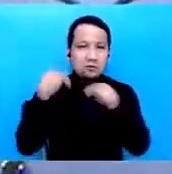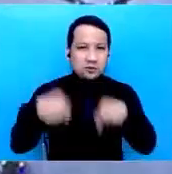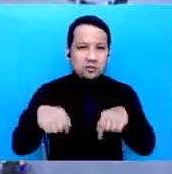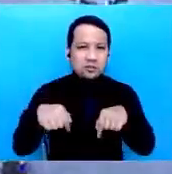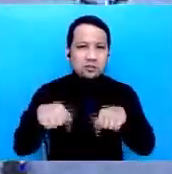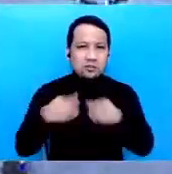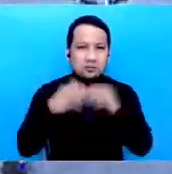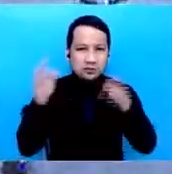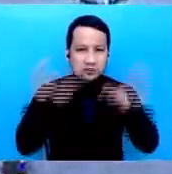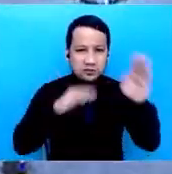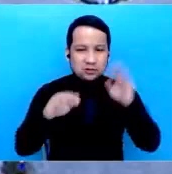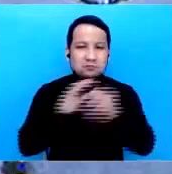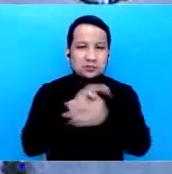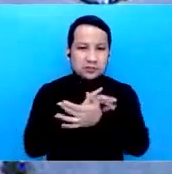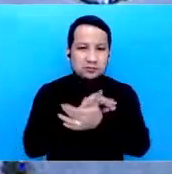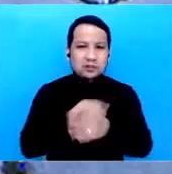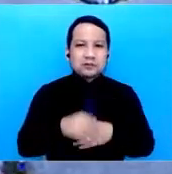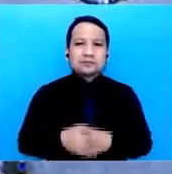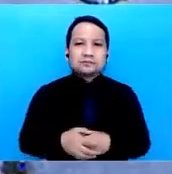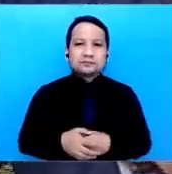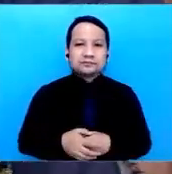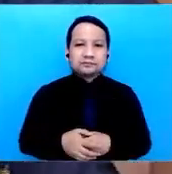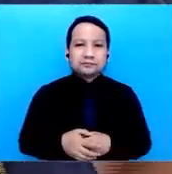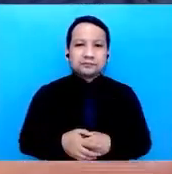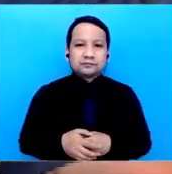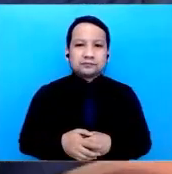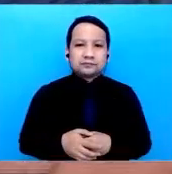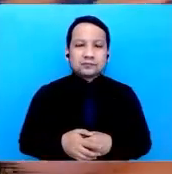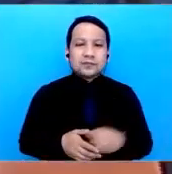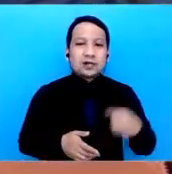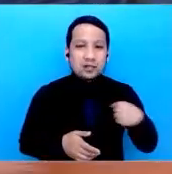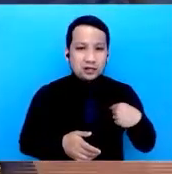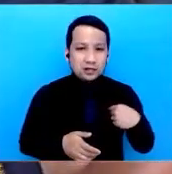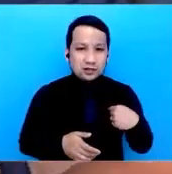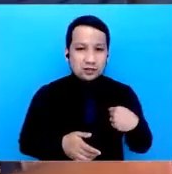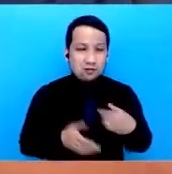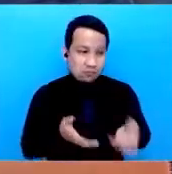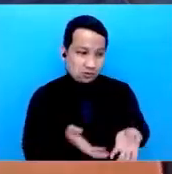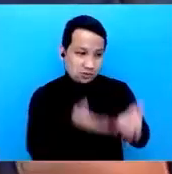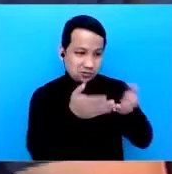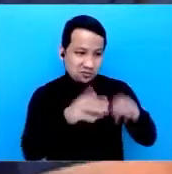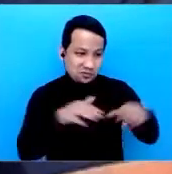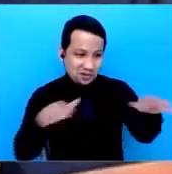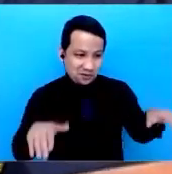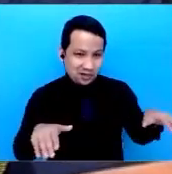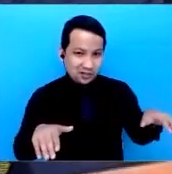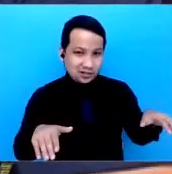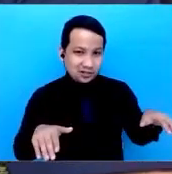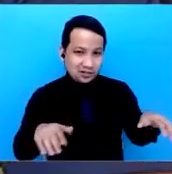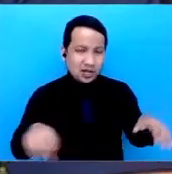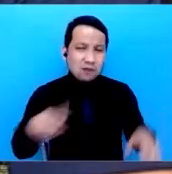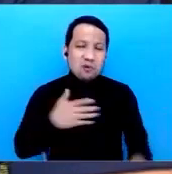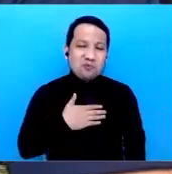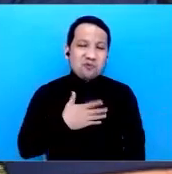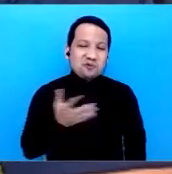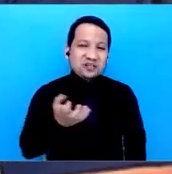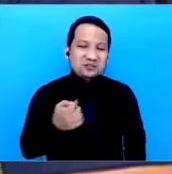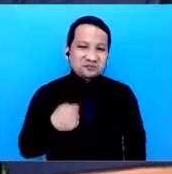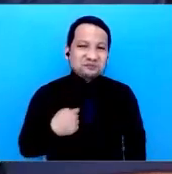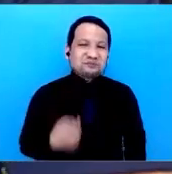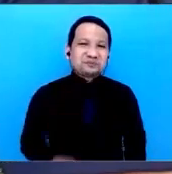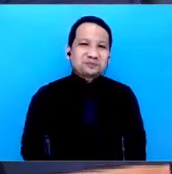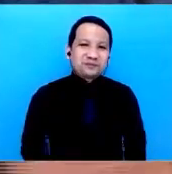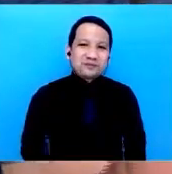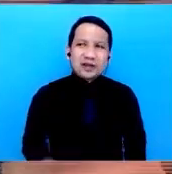ng pandemya. Yun naman ang gusto ko, yung natutuwa yung mga bata, saka ano, yun yung sabi ko. Lahat